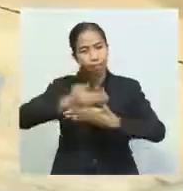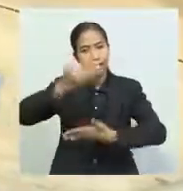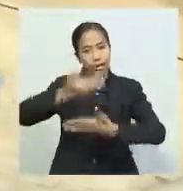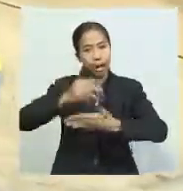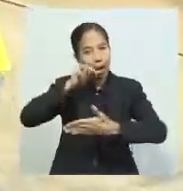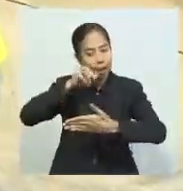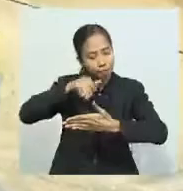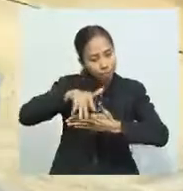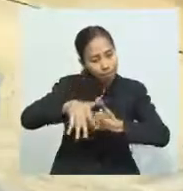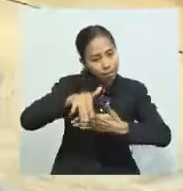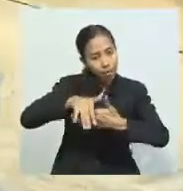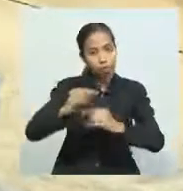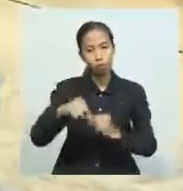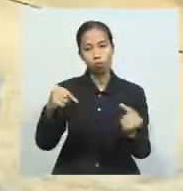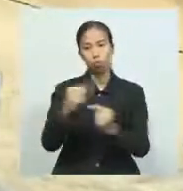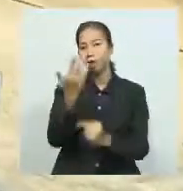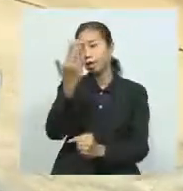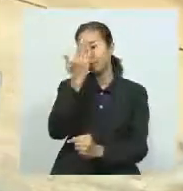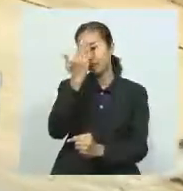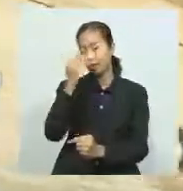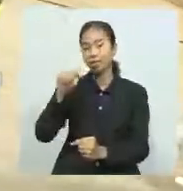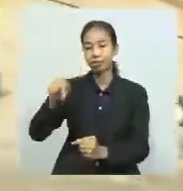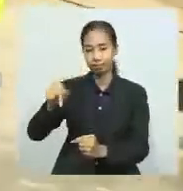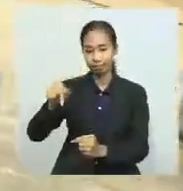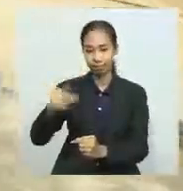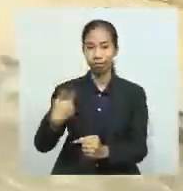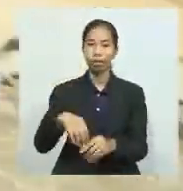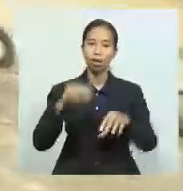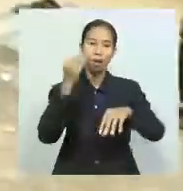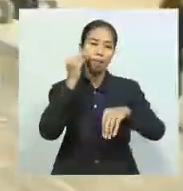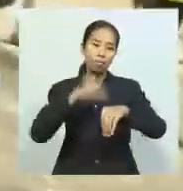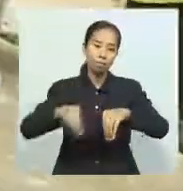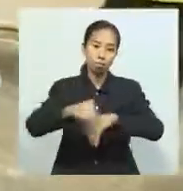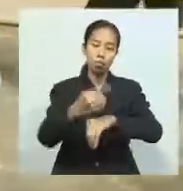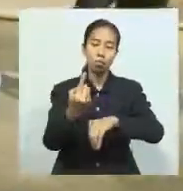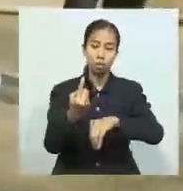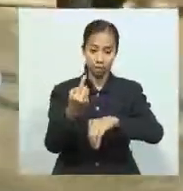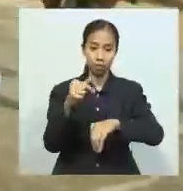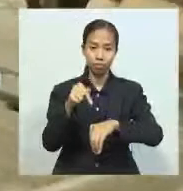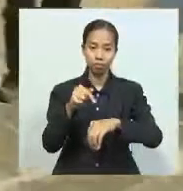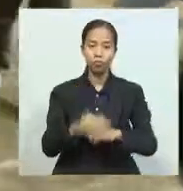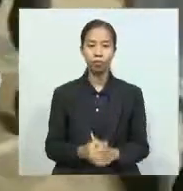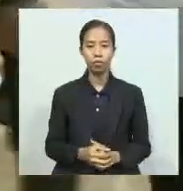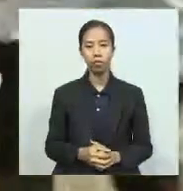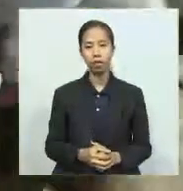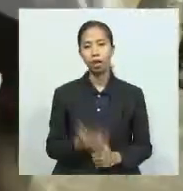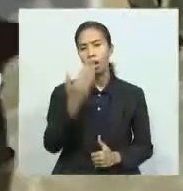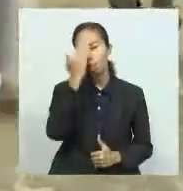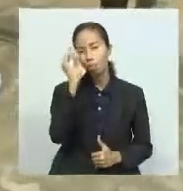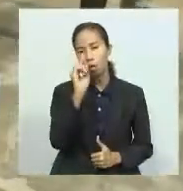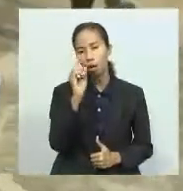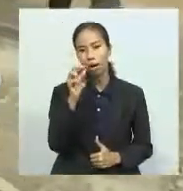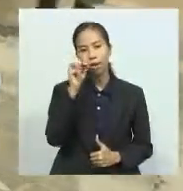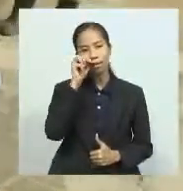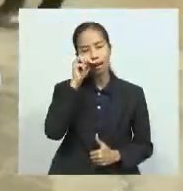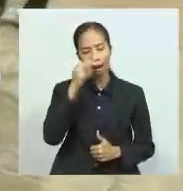เมตรที่หน้าโครงการฝายยางสามงามหมู่1บ้านจระเข้ผอมตำบลรังนกอำเภอสามงามนะครับหลังจากระดับน้ำหน้